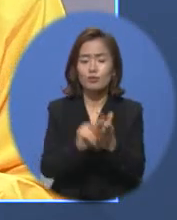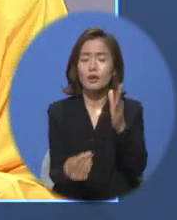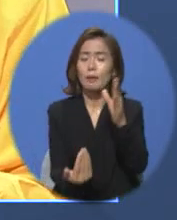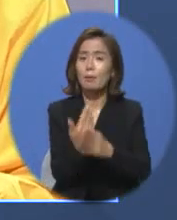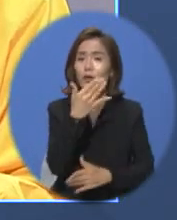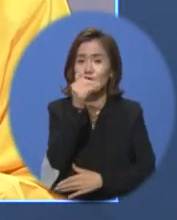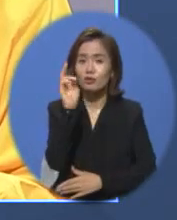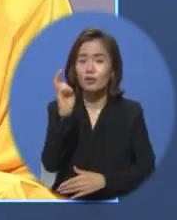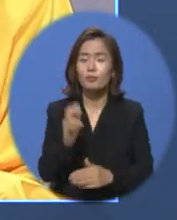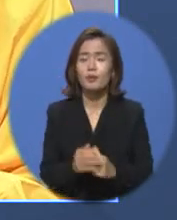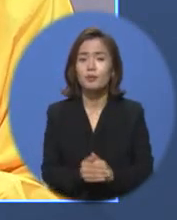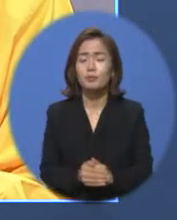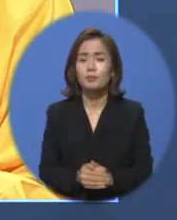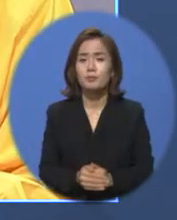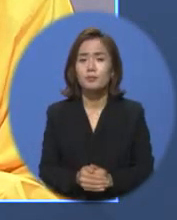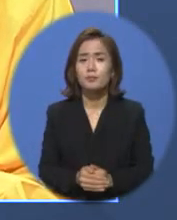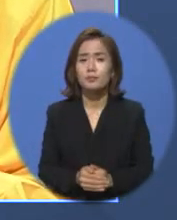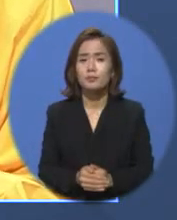수있다.